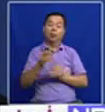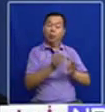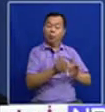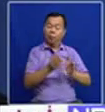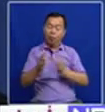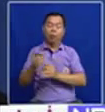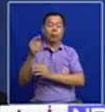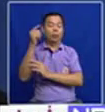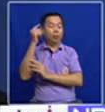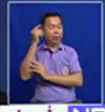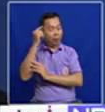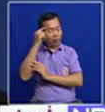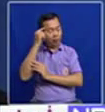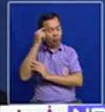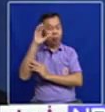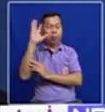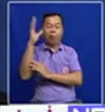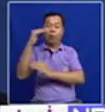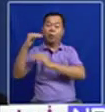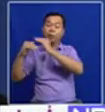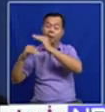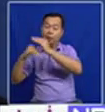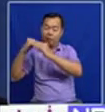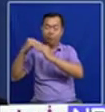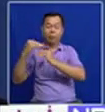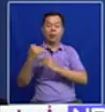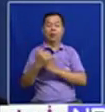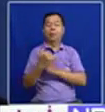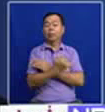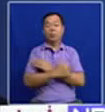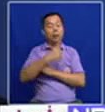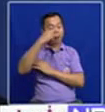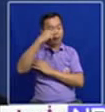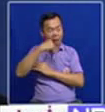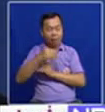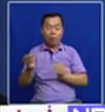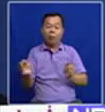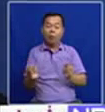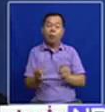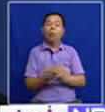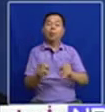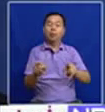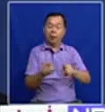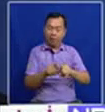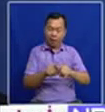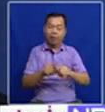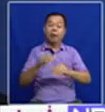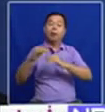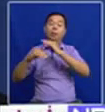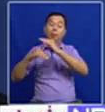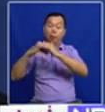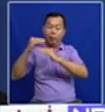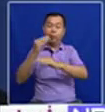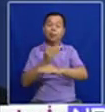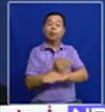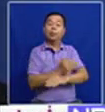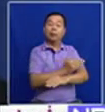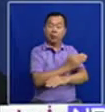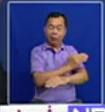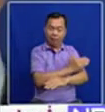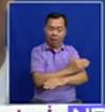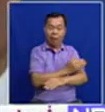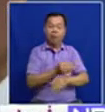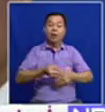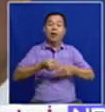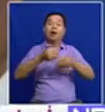รู้ก้าวทันโลกประเทศไทยเป็นประเทศหนึ่งที่มีส่วนร่วมในการพัฒนาทางด้านนี้นะครับเพื่อให้ประช